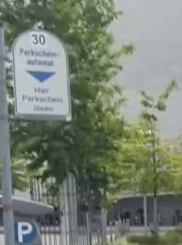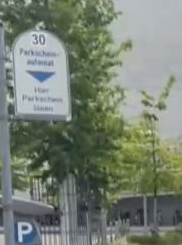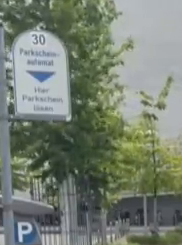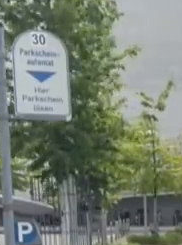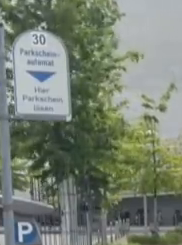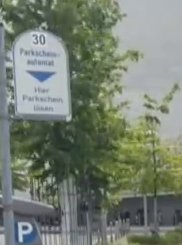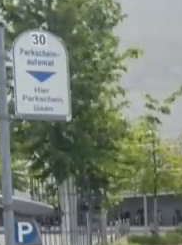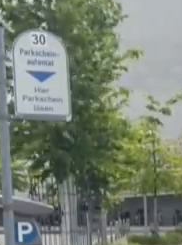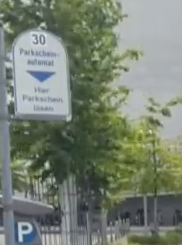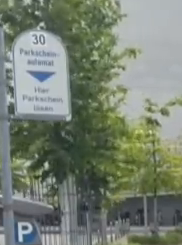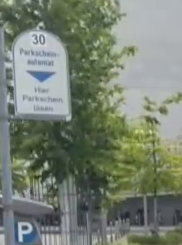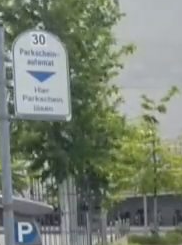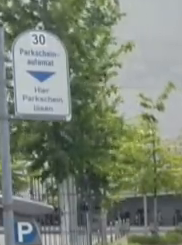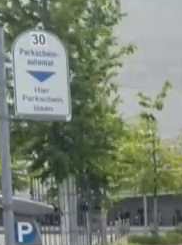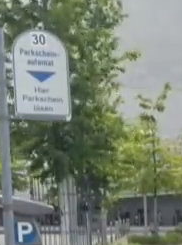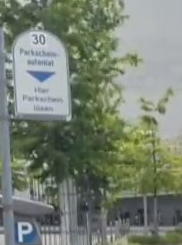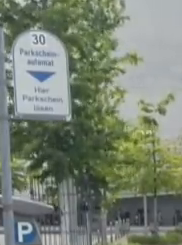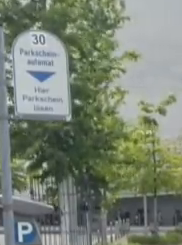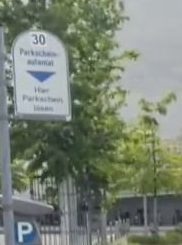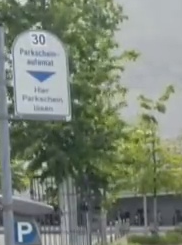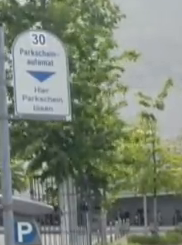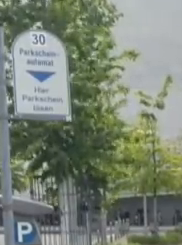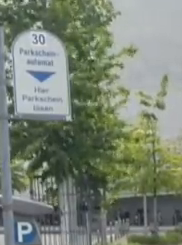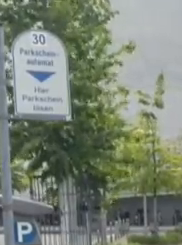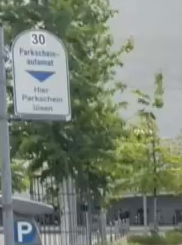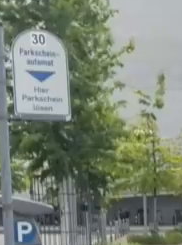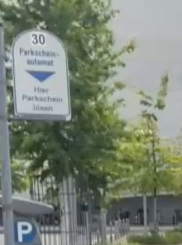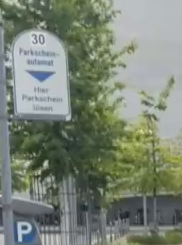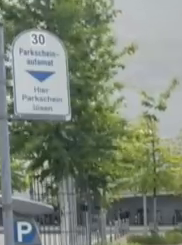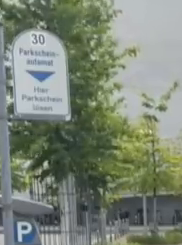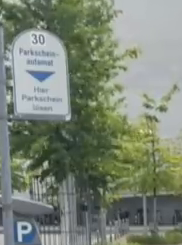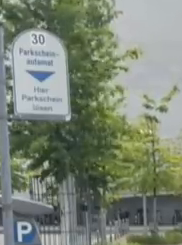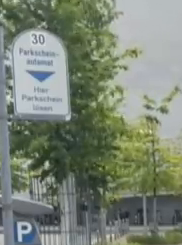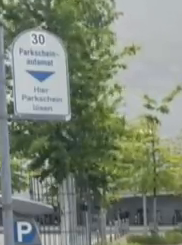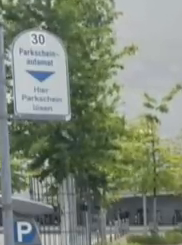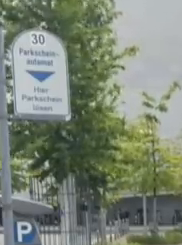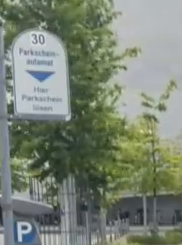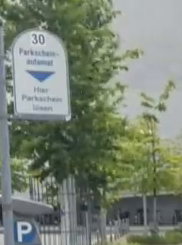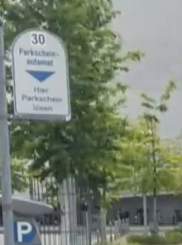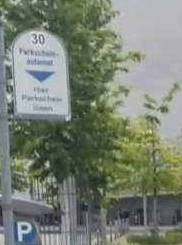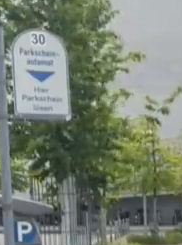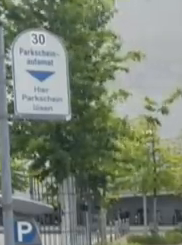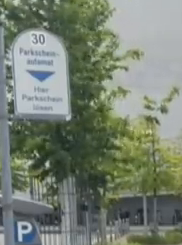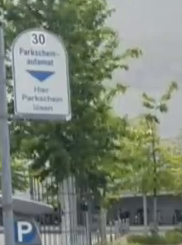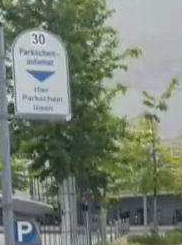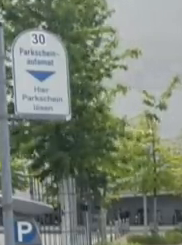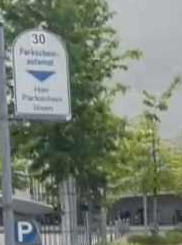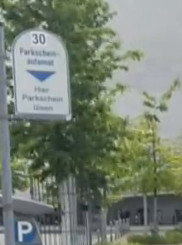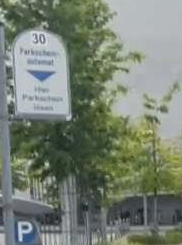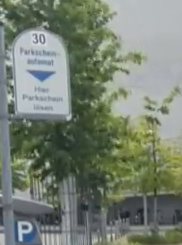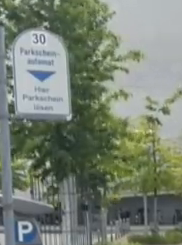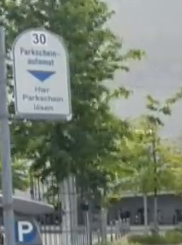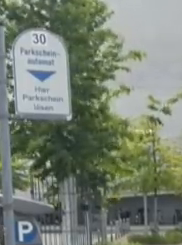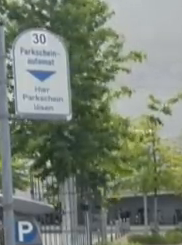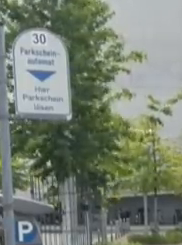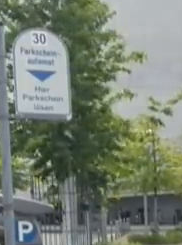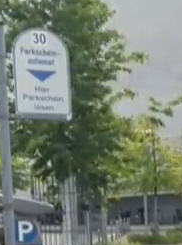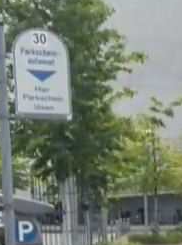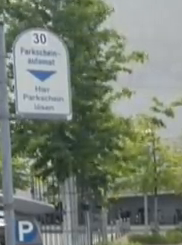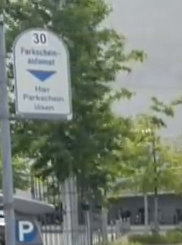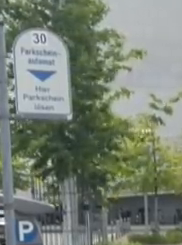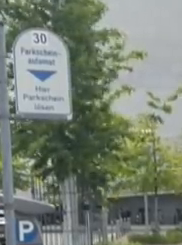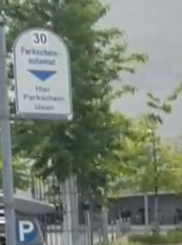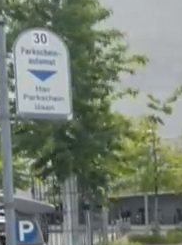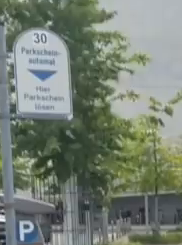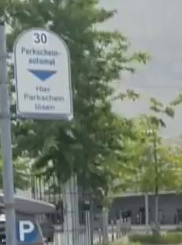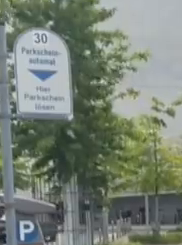Und ich hätte noch so viel gerne gefragt, etwa wie man das alles jetzt doch noch beibehält, wenn doch die Zahlen wirklich massiv entspannt sind,